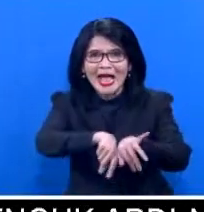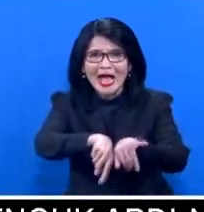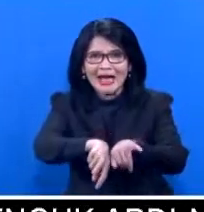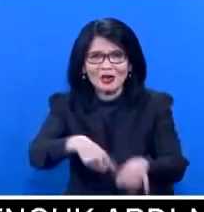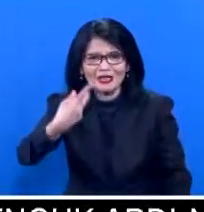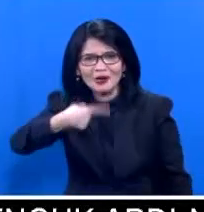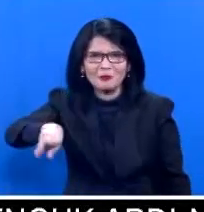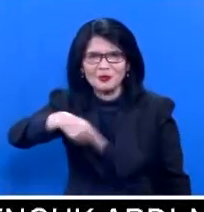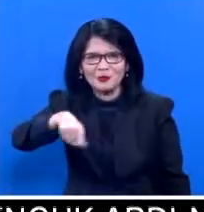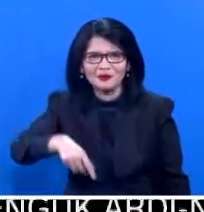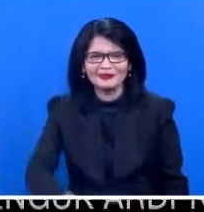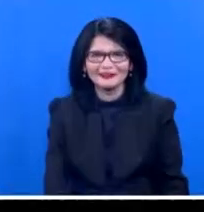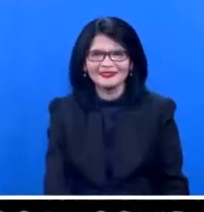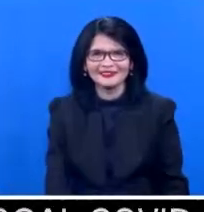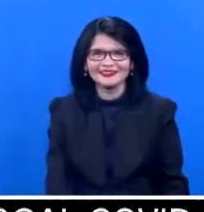Oke, kita lanjut dulu yuk.